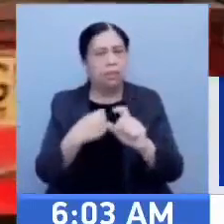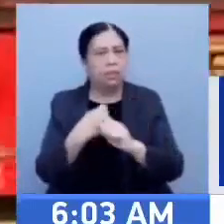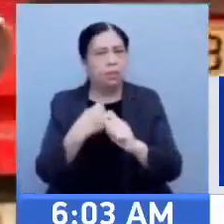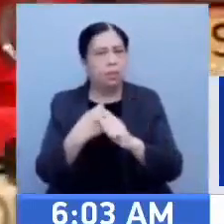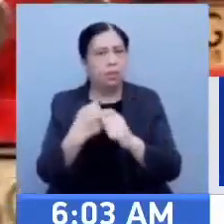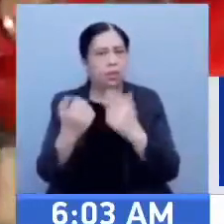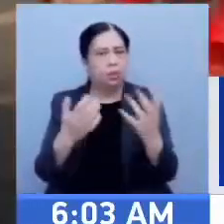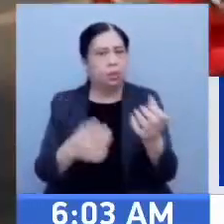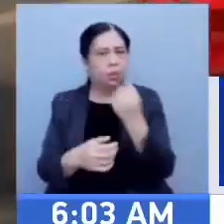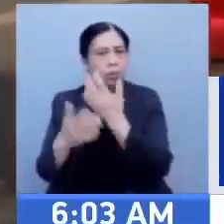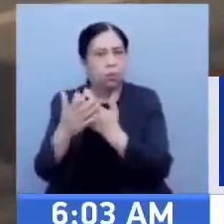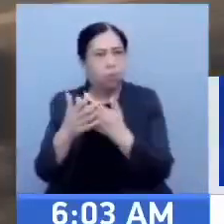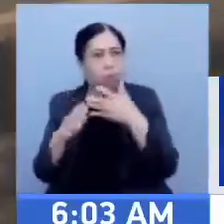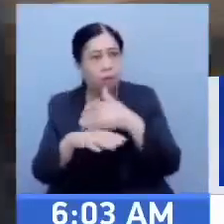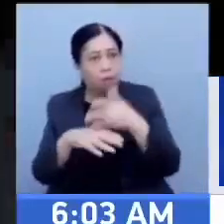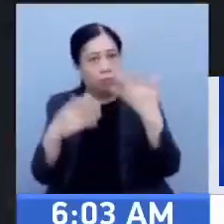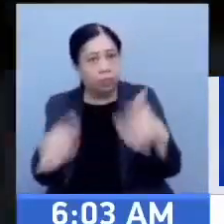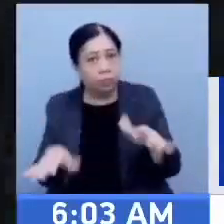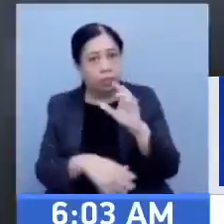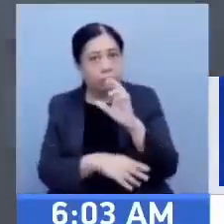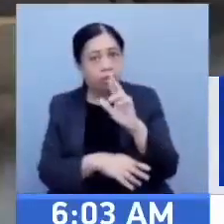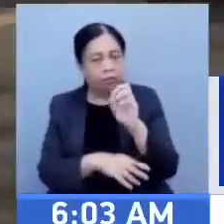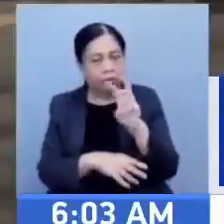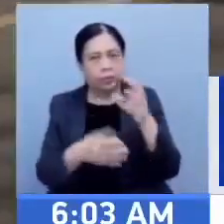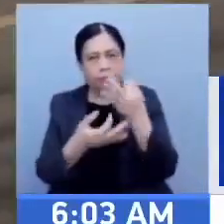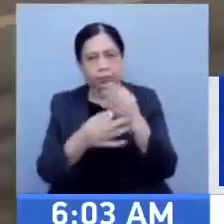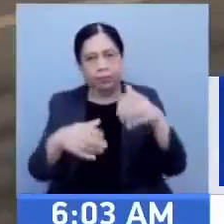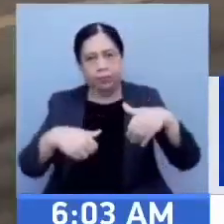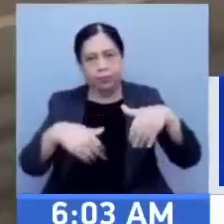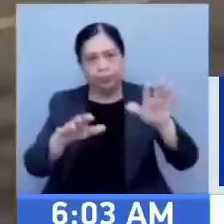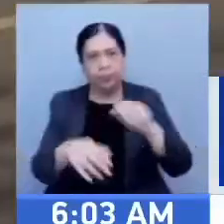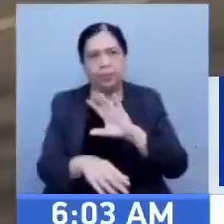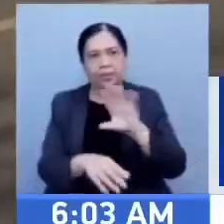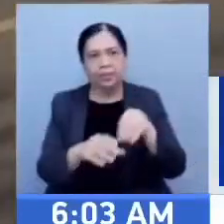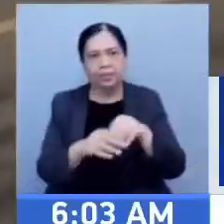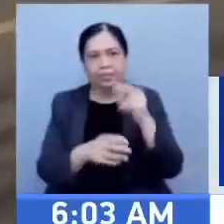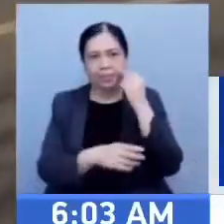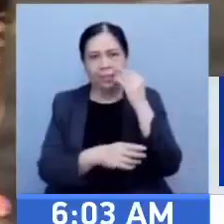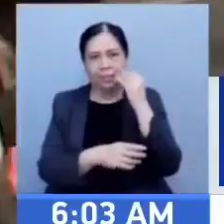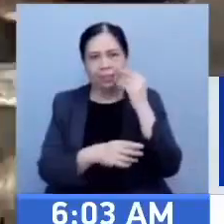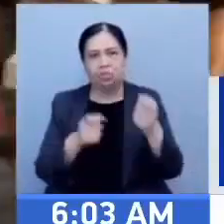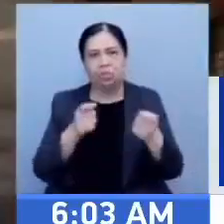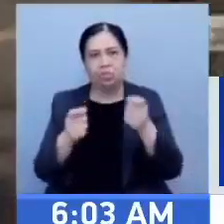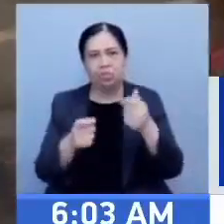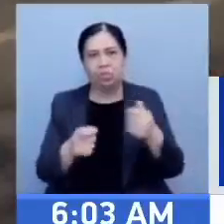curfew. Kabilang ang Negros Oriental sa mga lugar na under COMELEC control.